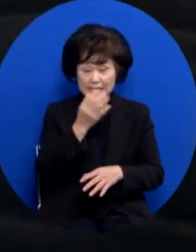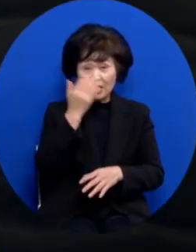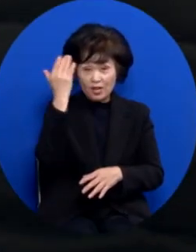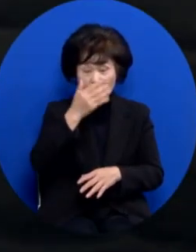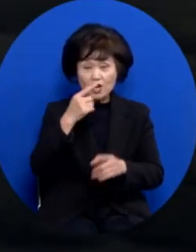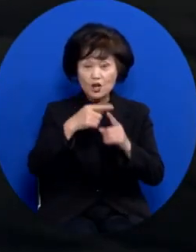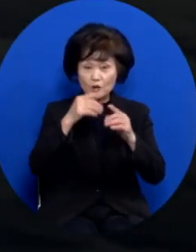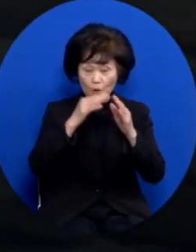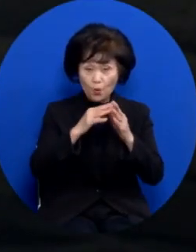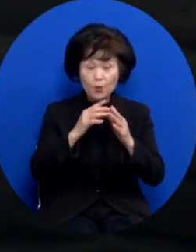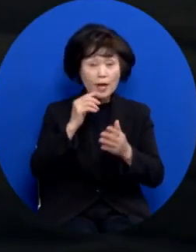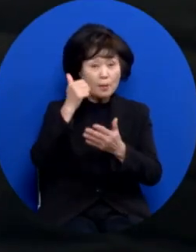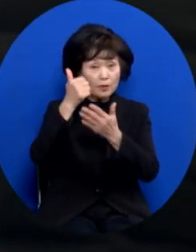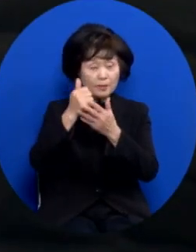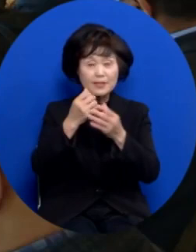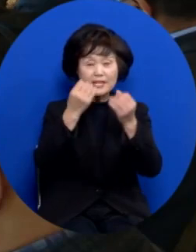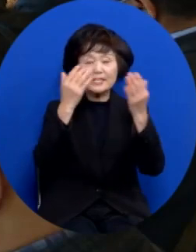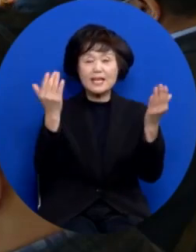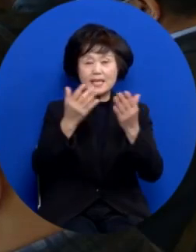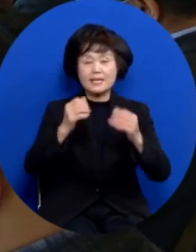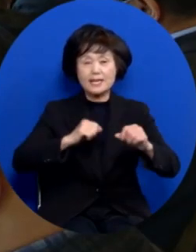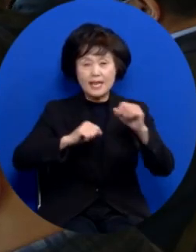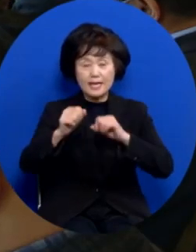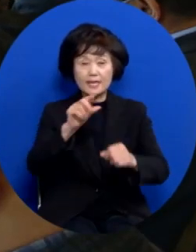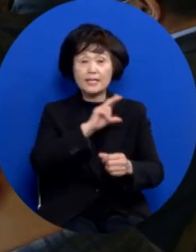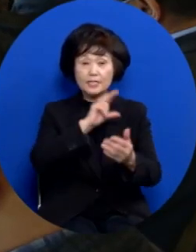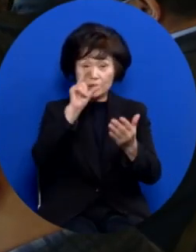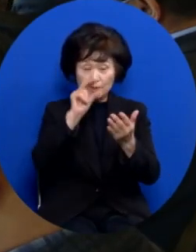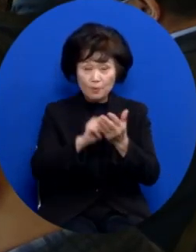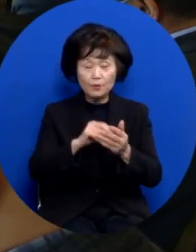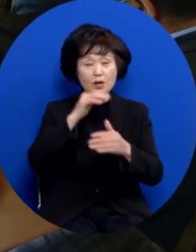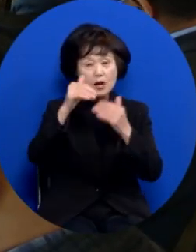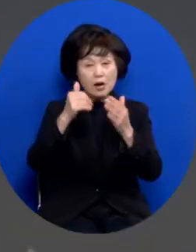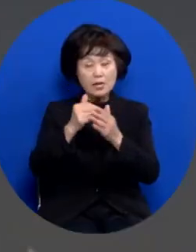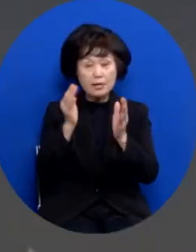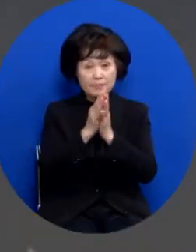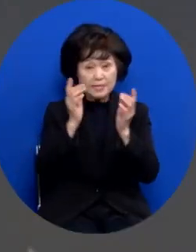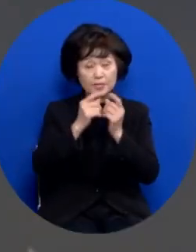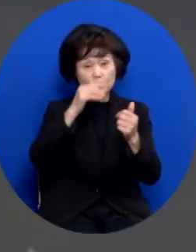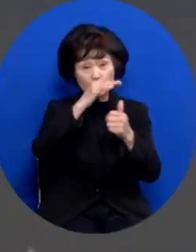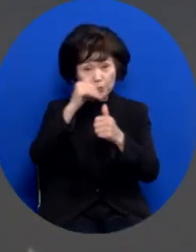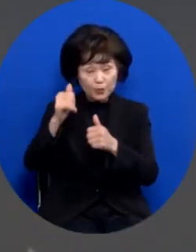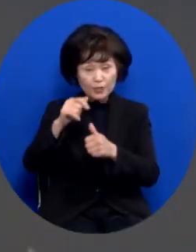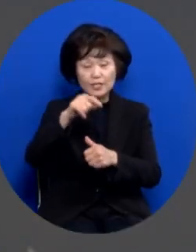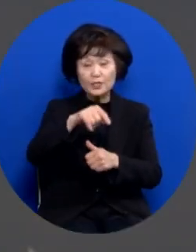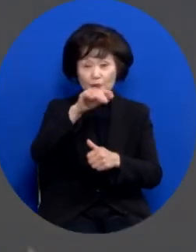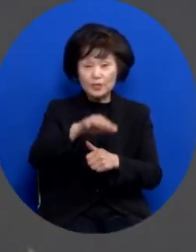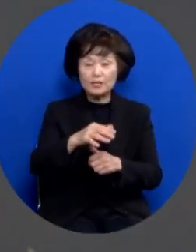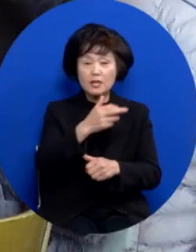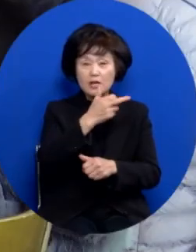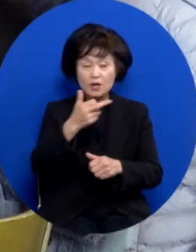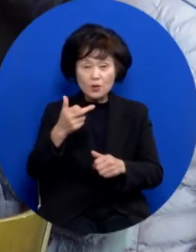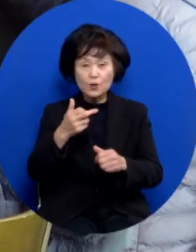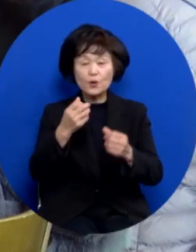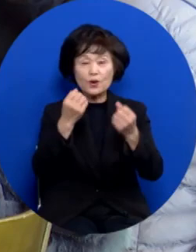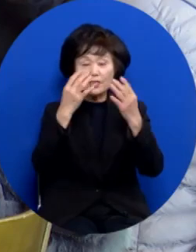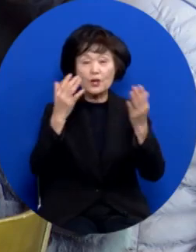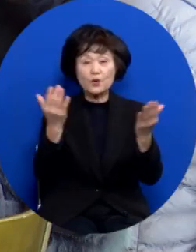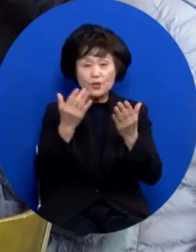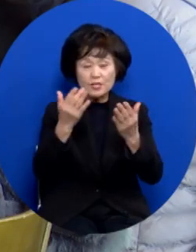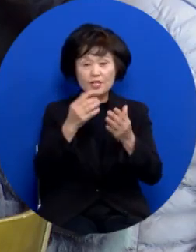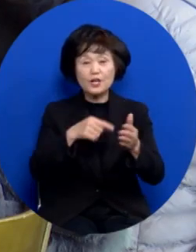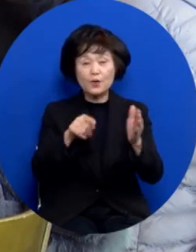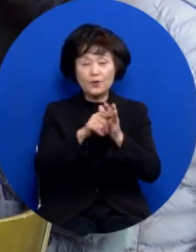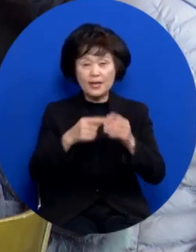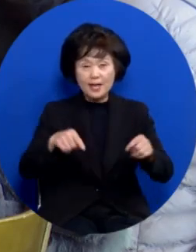목사가 새 일을 행하리라라는 주제로 하나님께서 친히 부르신 양산에서 크고 새로운 일들을 위해 함께 기도하며